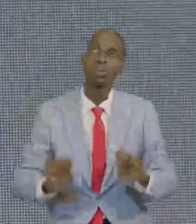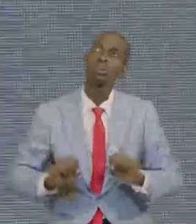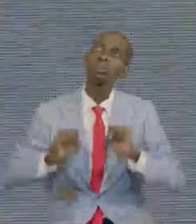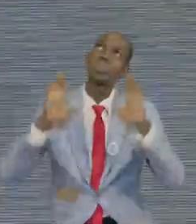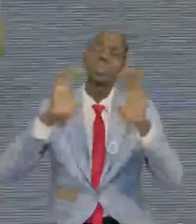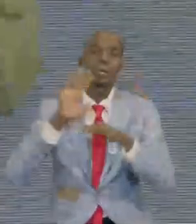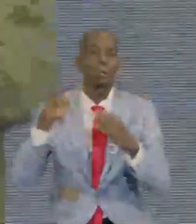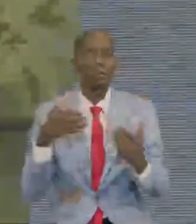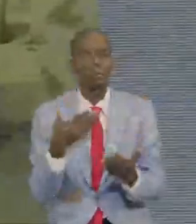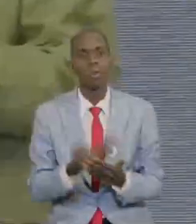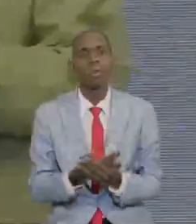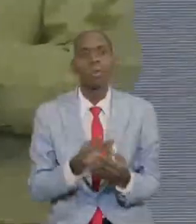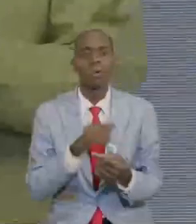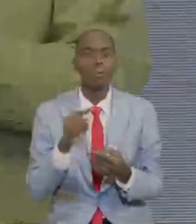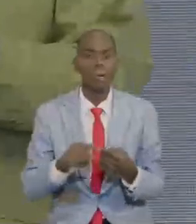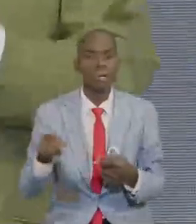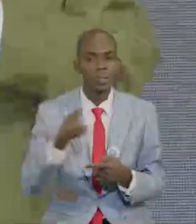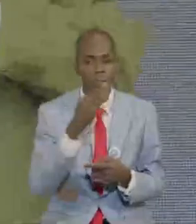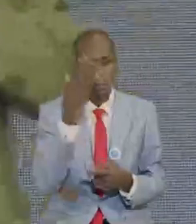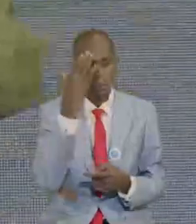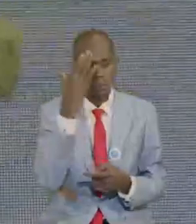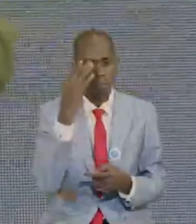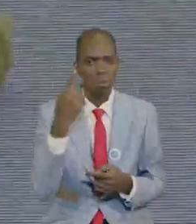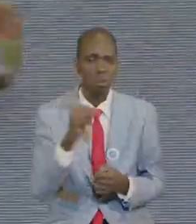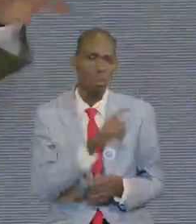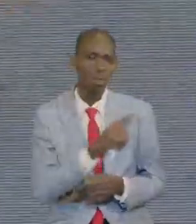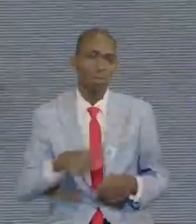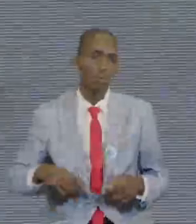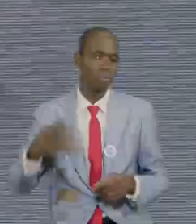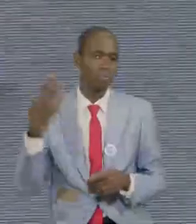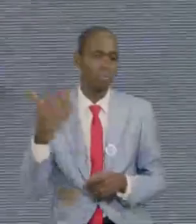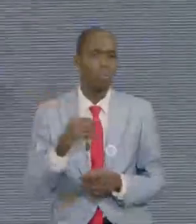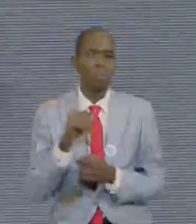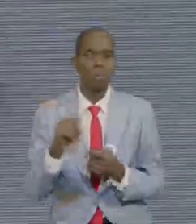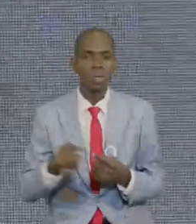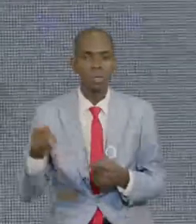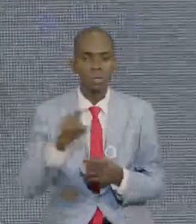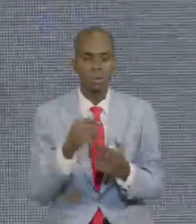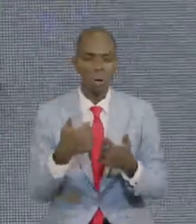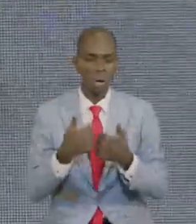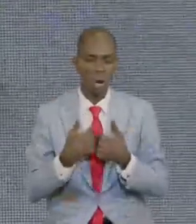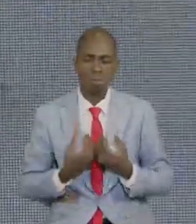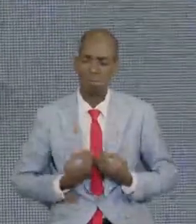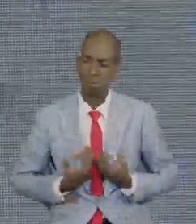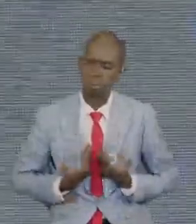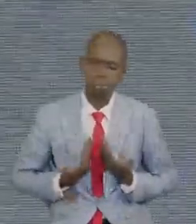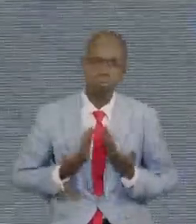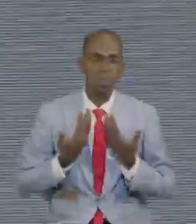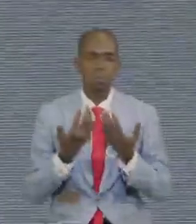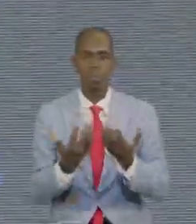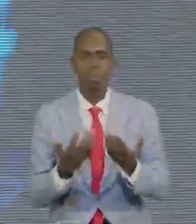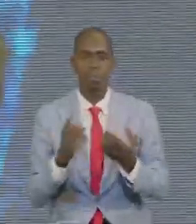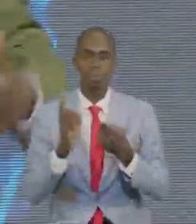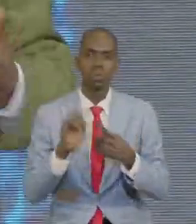avais tout abandonné au Seigneur, when you knew the Lord, quand tu connaissais le Seigneur, when you had passion to work for the Lord, quand tu avais la